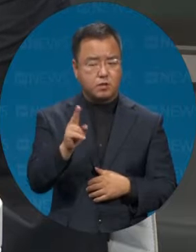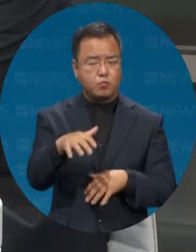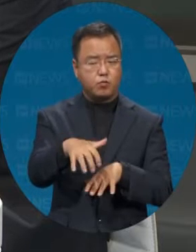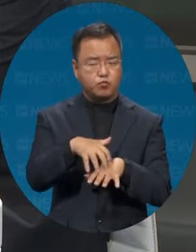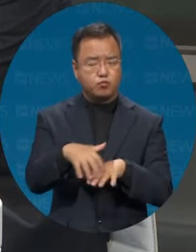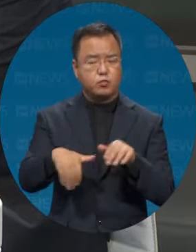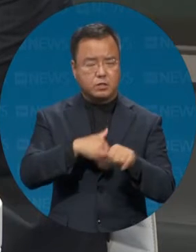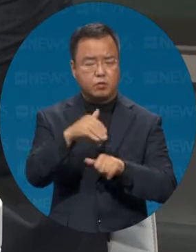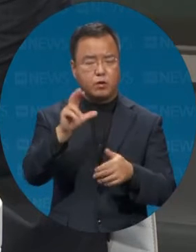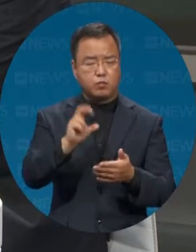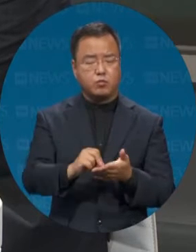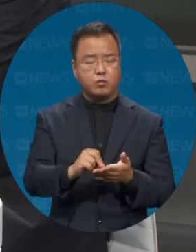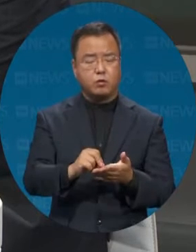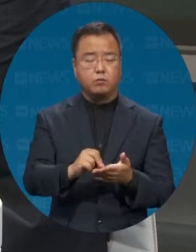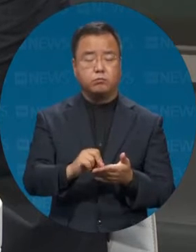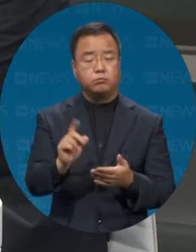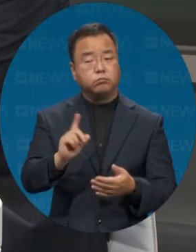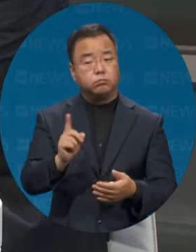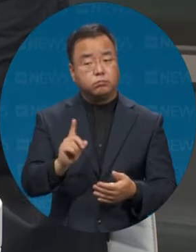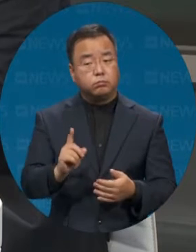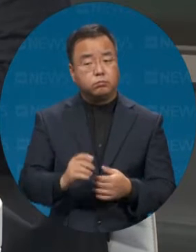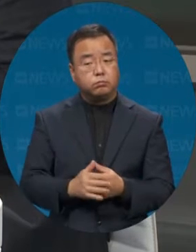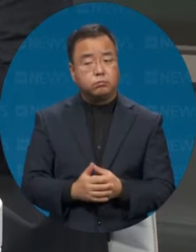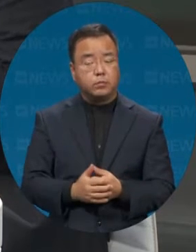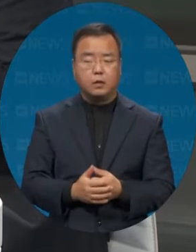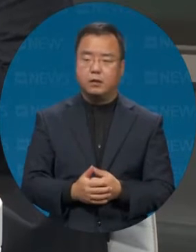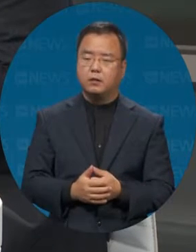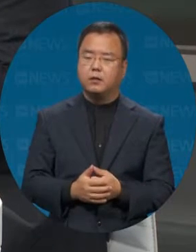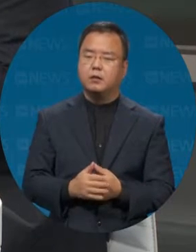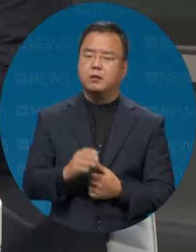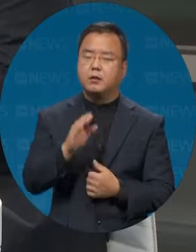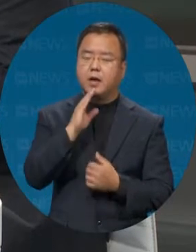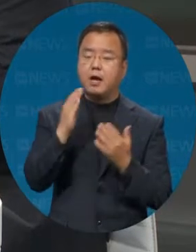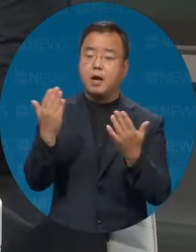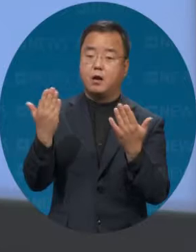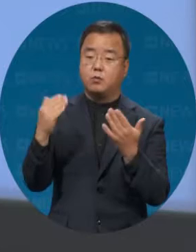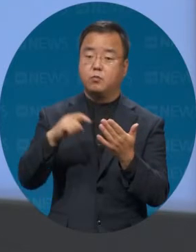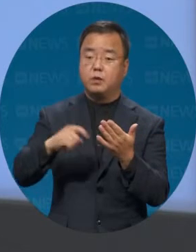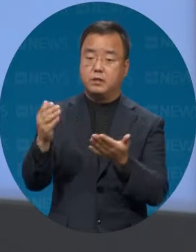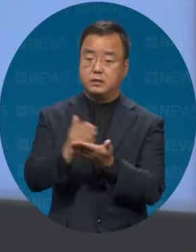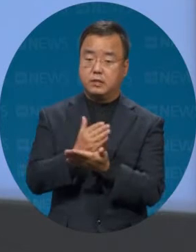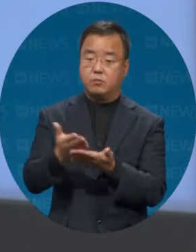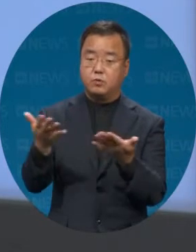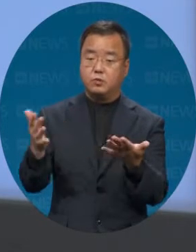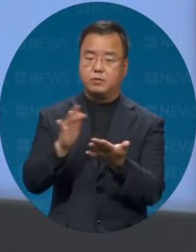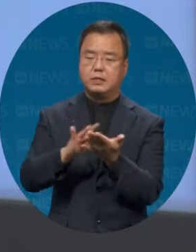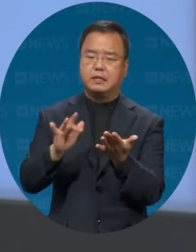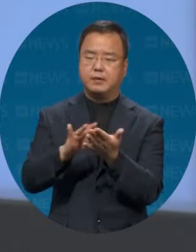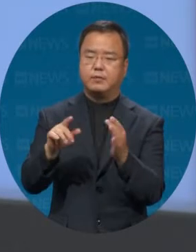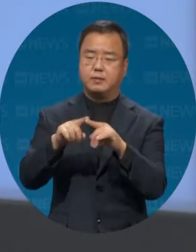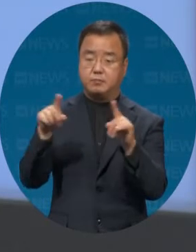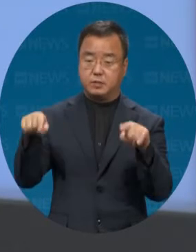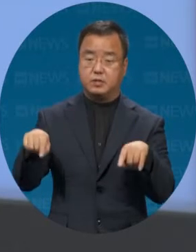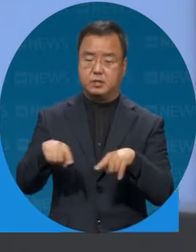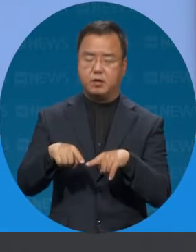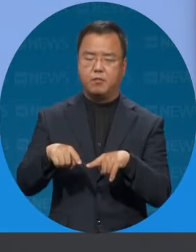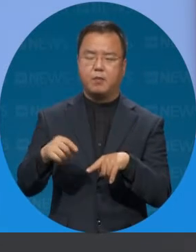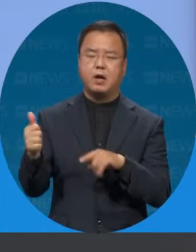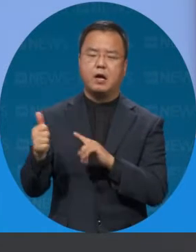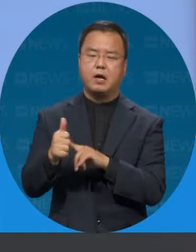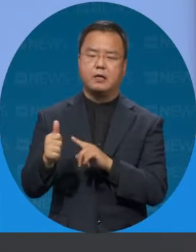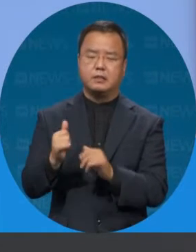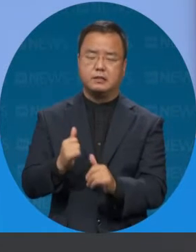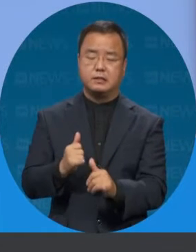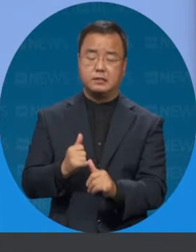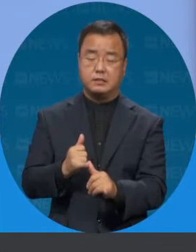문제라고 하셨는데 그게 뭐 였는지 궁금한 되요 대단 학교에서 나눠 줬더니 태블렛 pc 로 주인공의 자살로 사망한 은